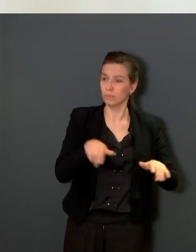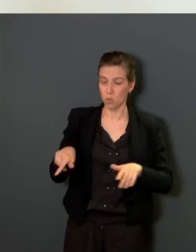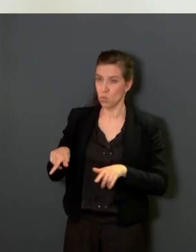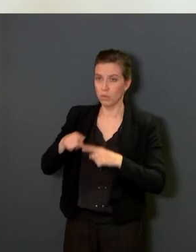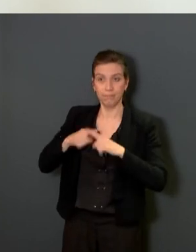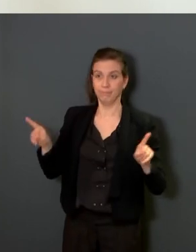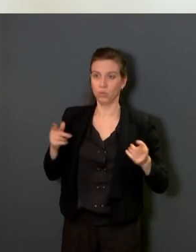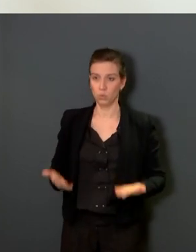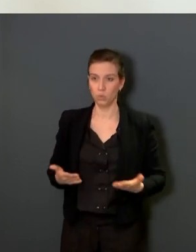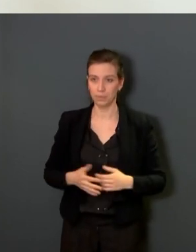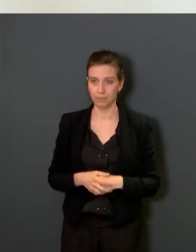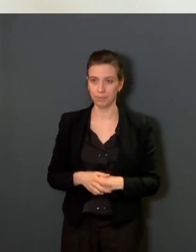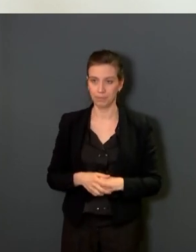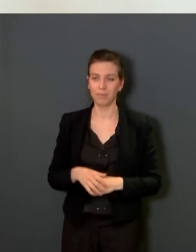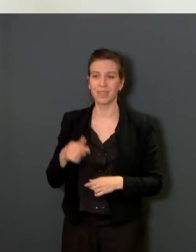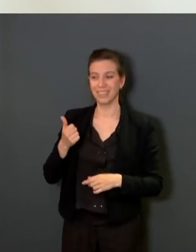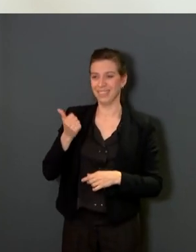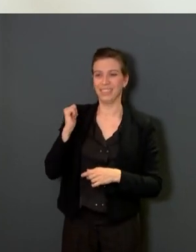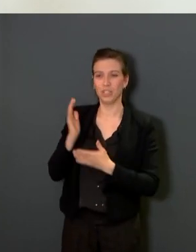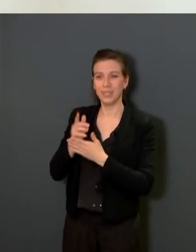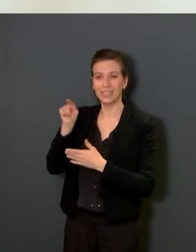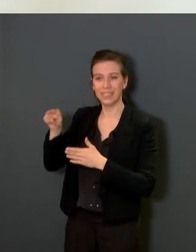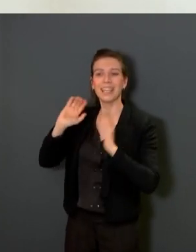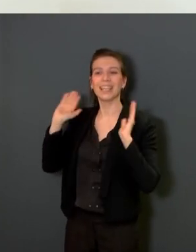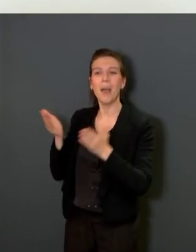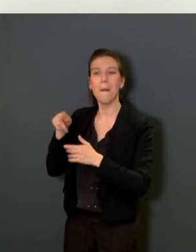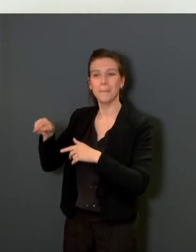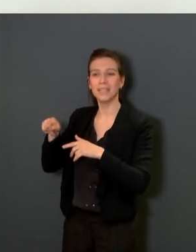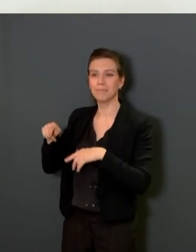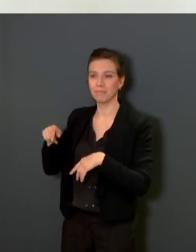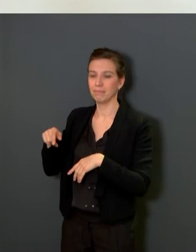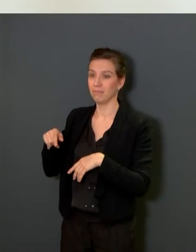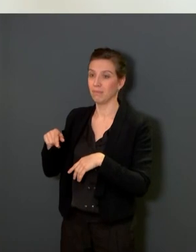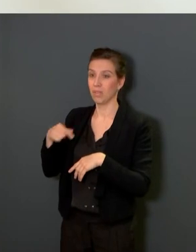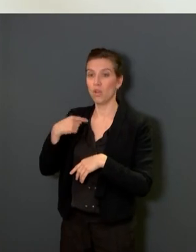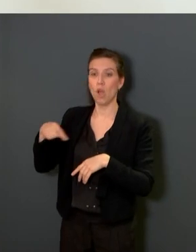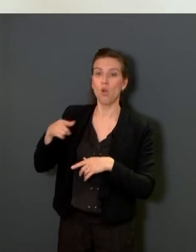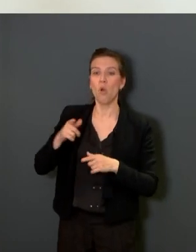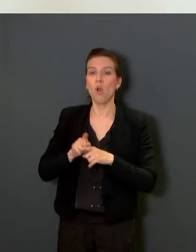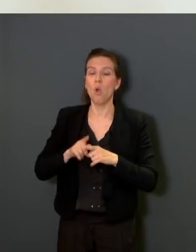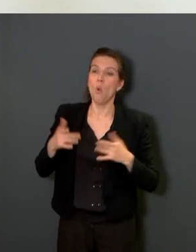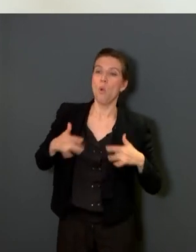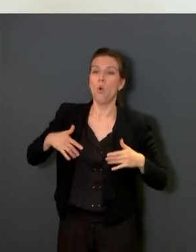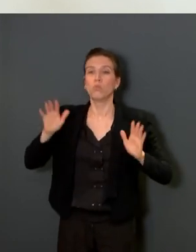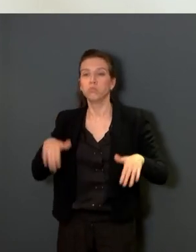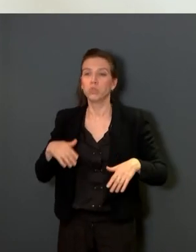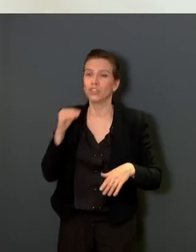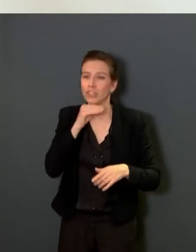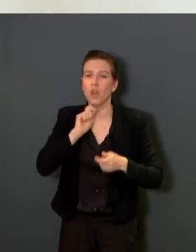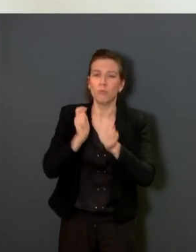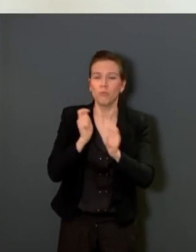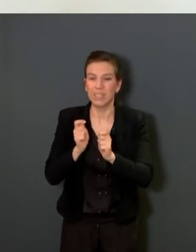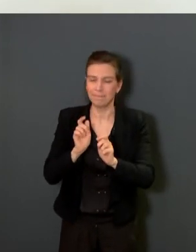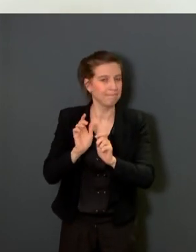gezegd dat we ons moeten behoeden om roekeloze en onderdachte beslissingen te nemen. Als het